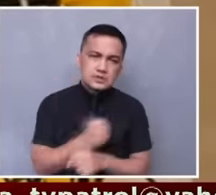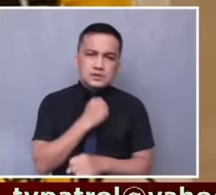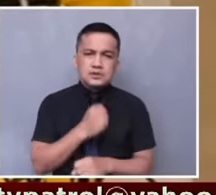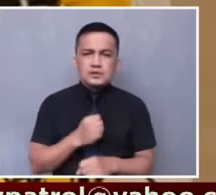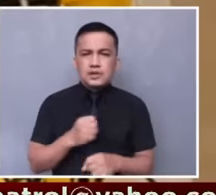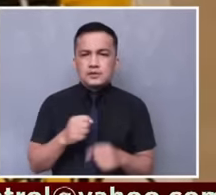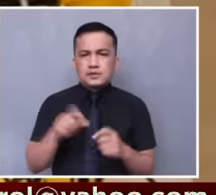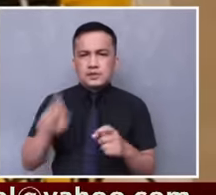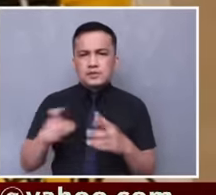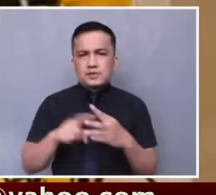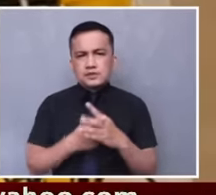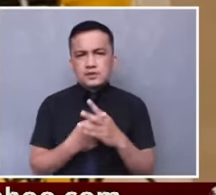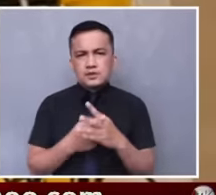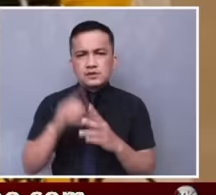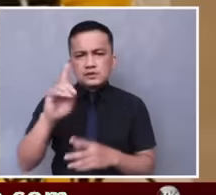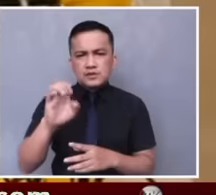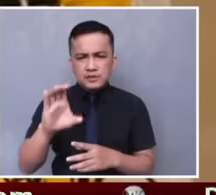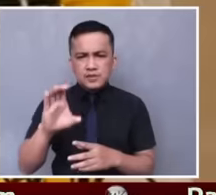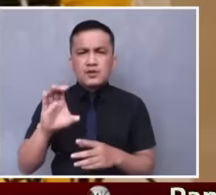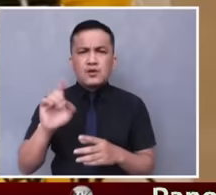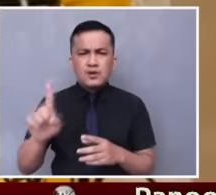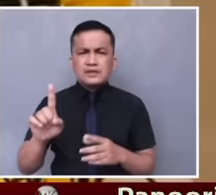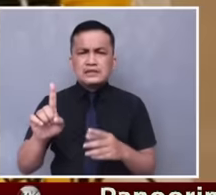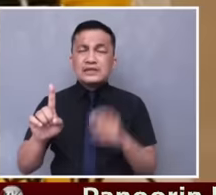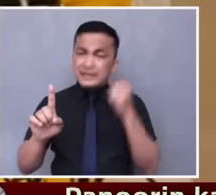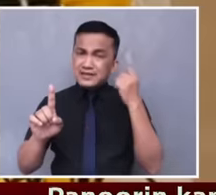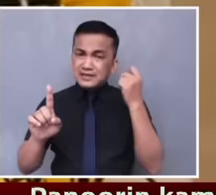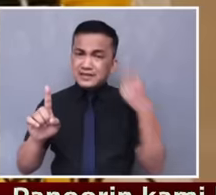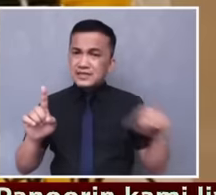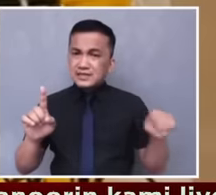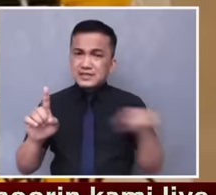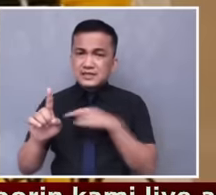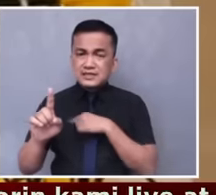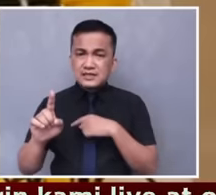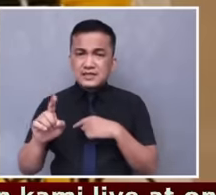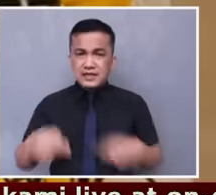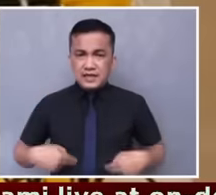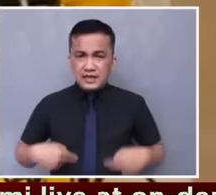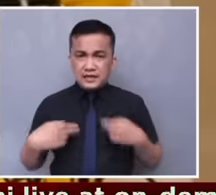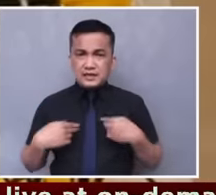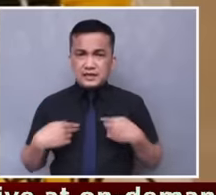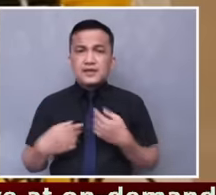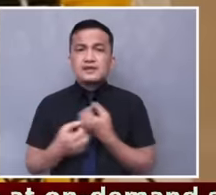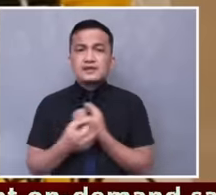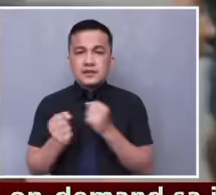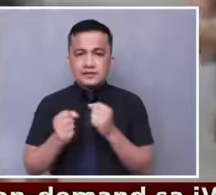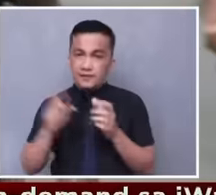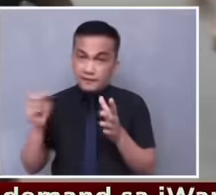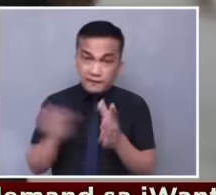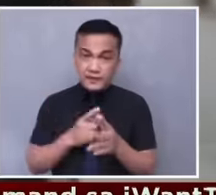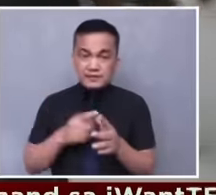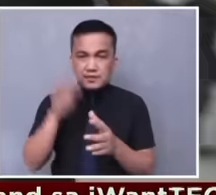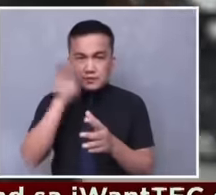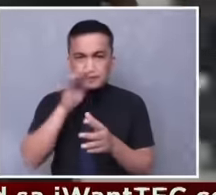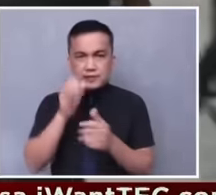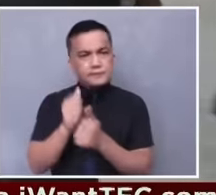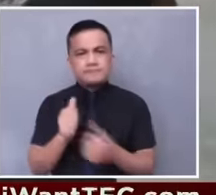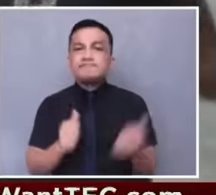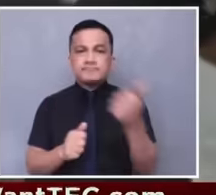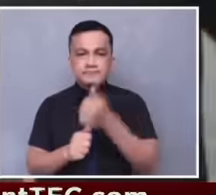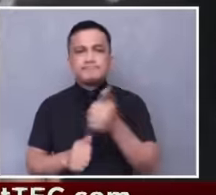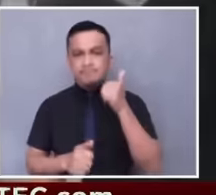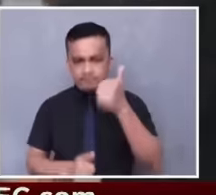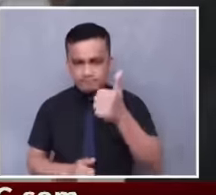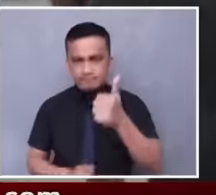1, naiintindihan namin because health and safety first ng mga Pilipino ang nangingibabaw. Sa